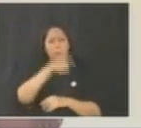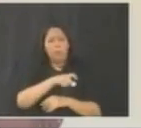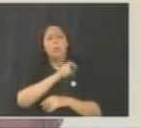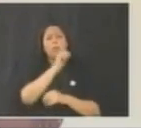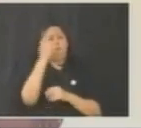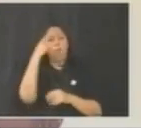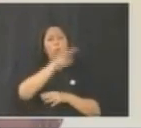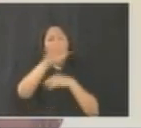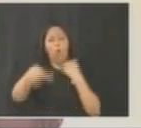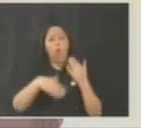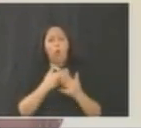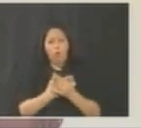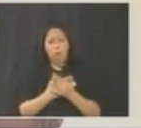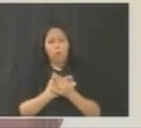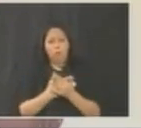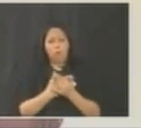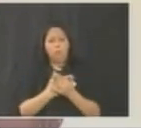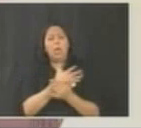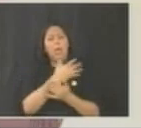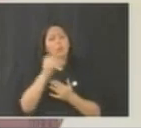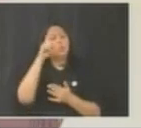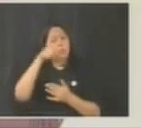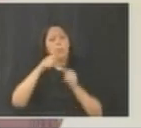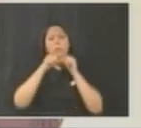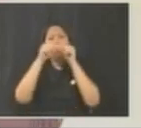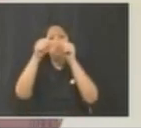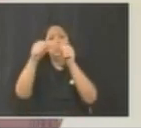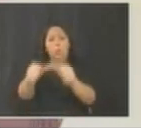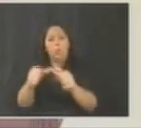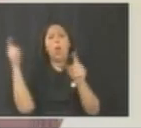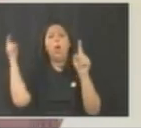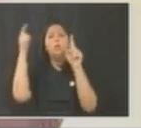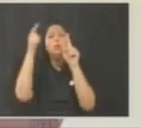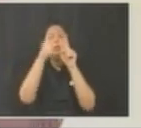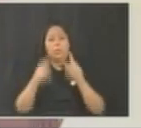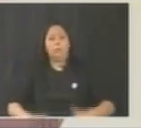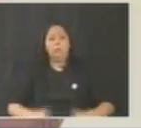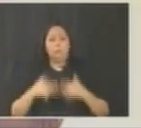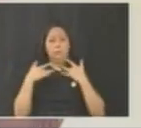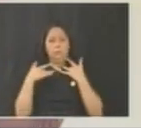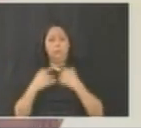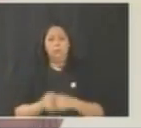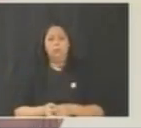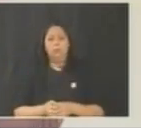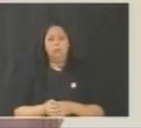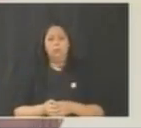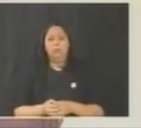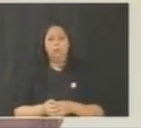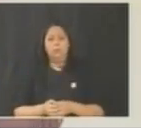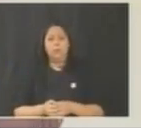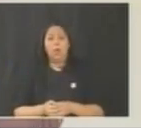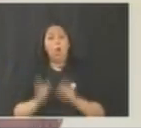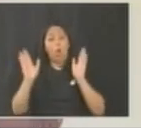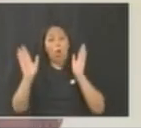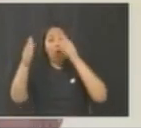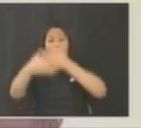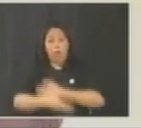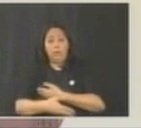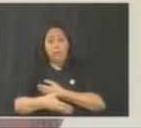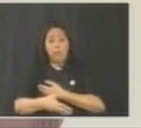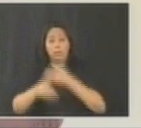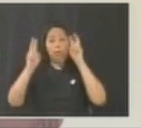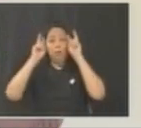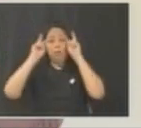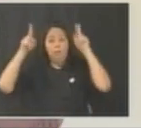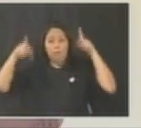tayo buhay. Bukas ang pintuan ng tanggapan ng pangalawang pangulo sa